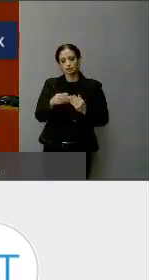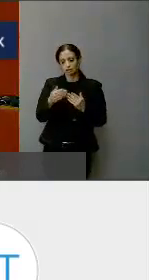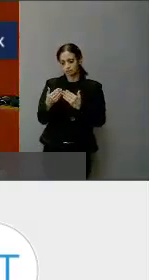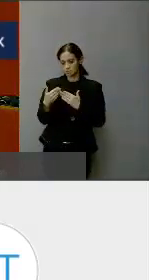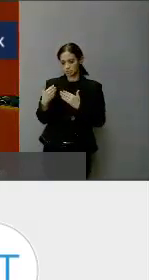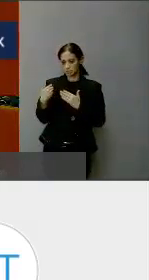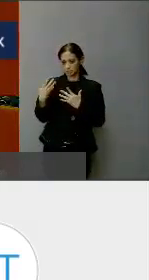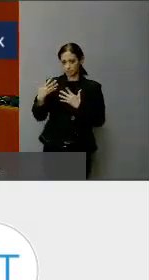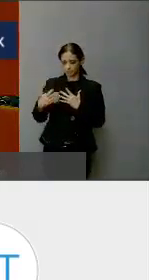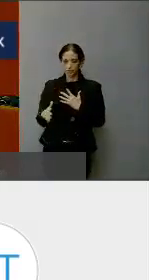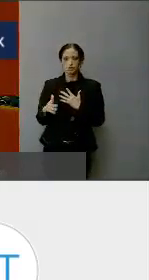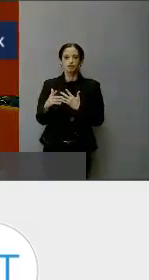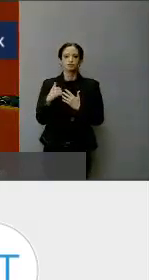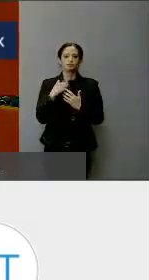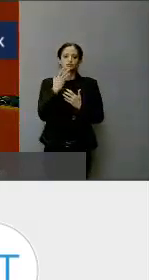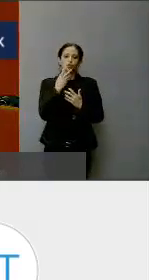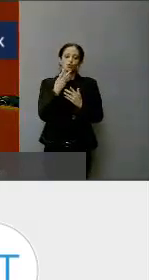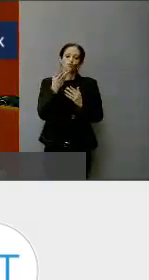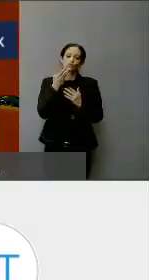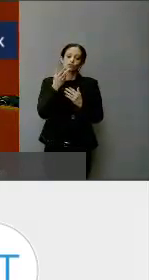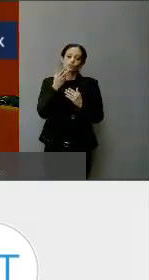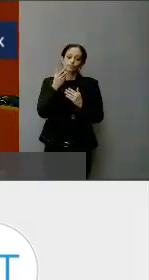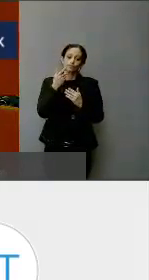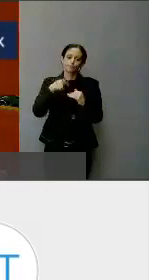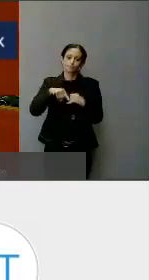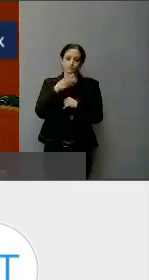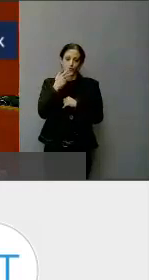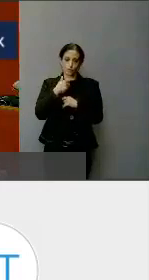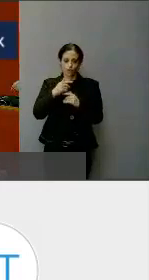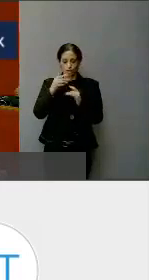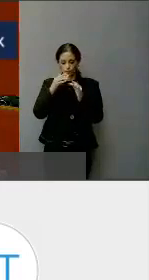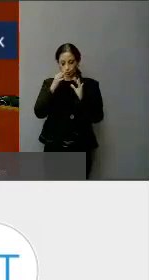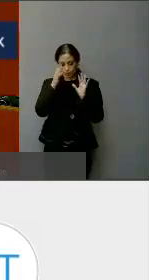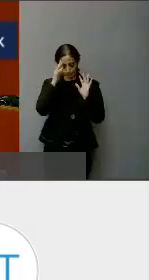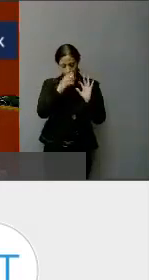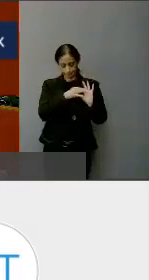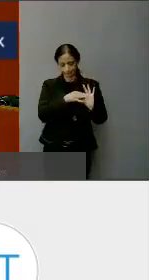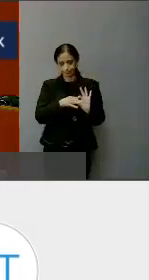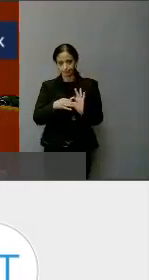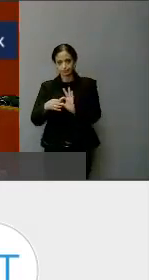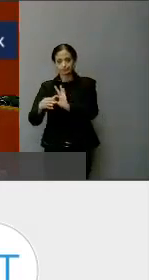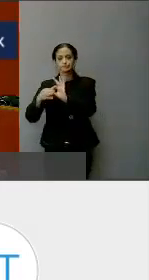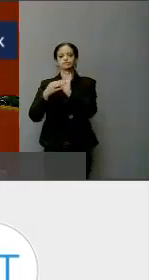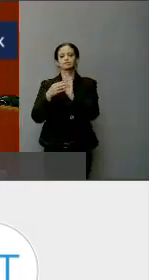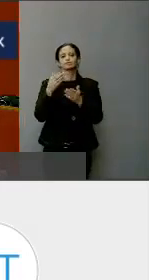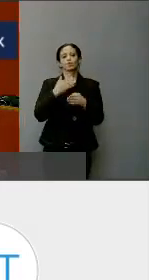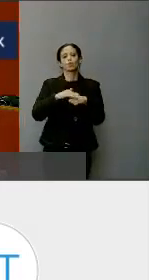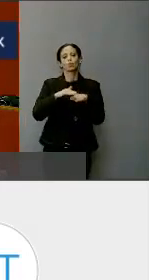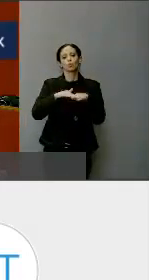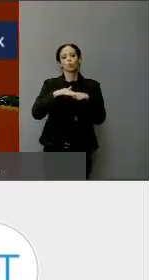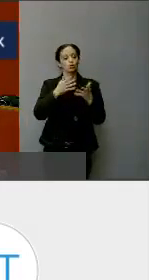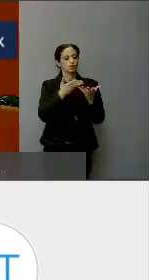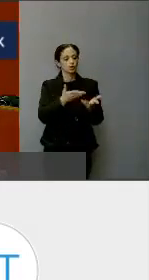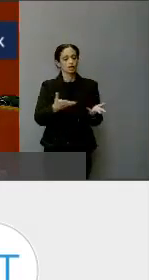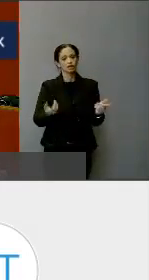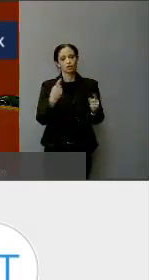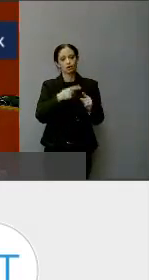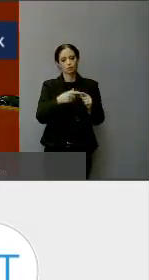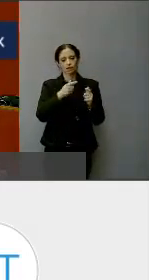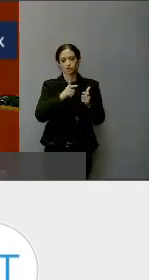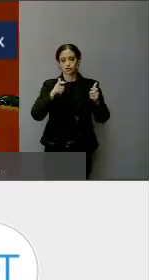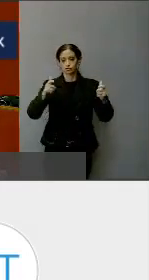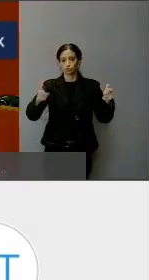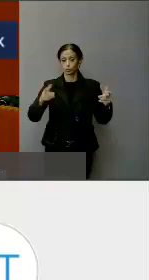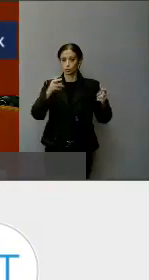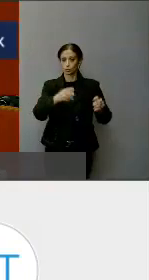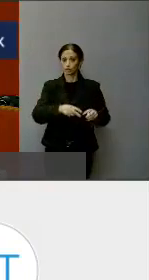diciamo che quello che noi vogliamo mantenere un filo logico legato poi all'uso del territorio come sviluppo agricolo nel